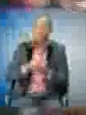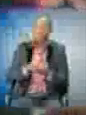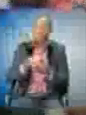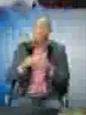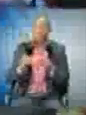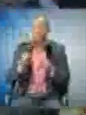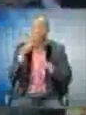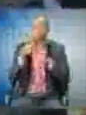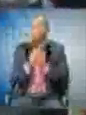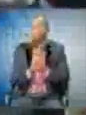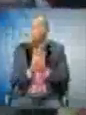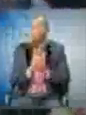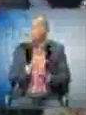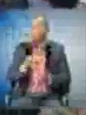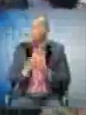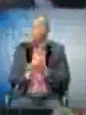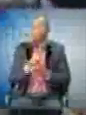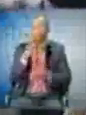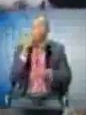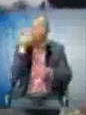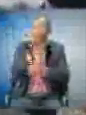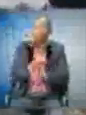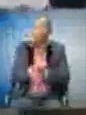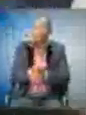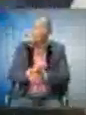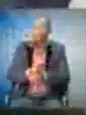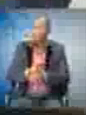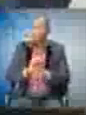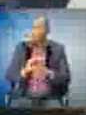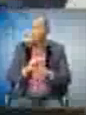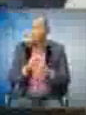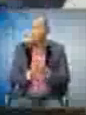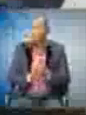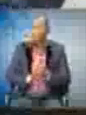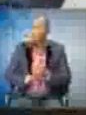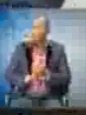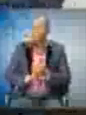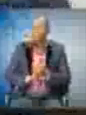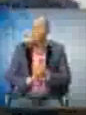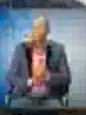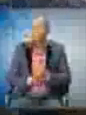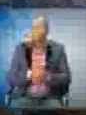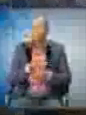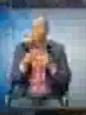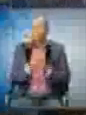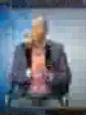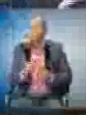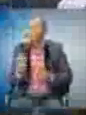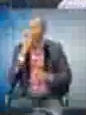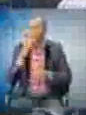de Likasi, Kolwezi ou Kamina qui battrait le TP Mazembe. Là où nous sommes, regardez un peu le poste, comment le terrain